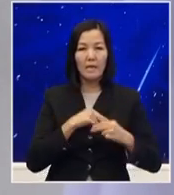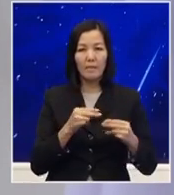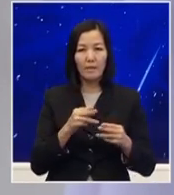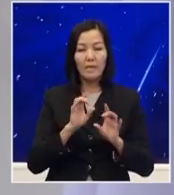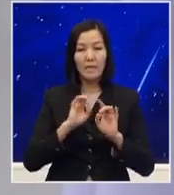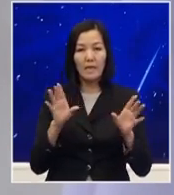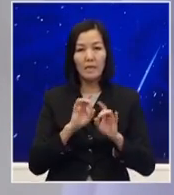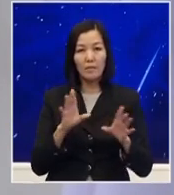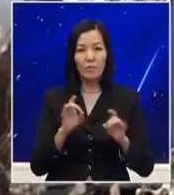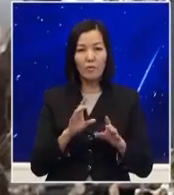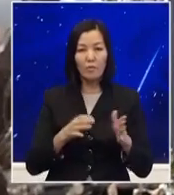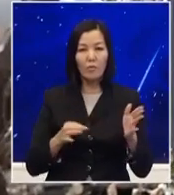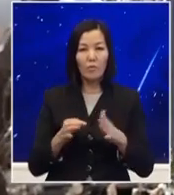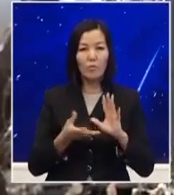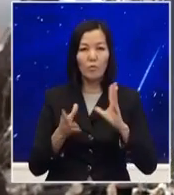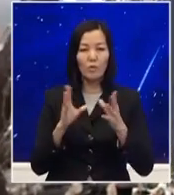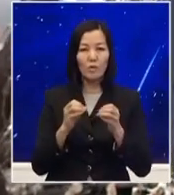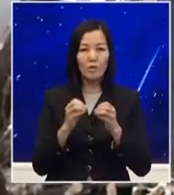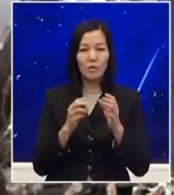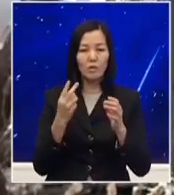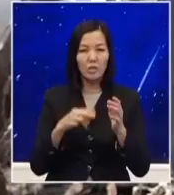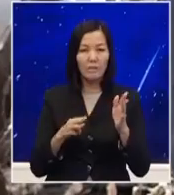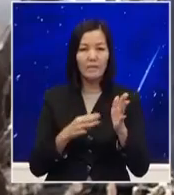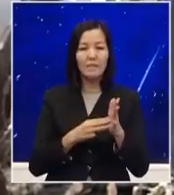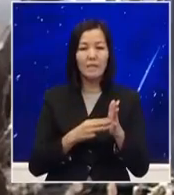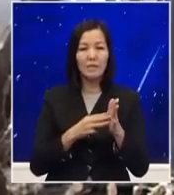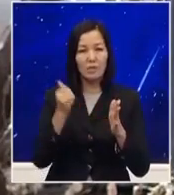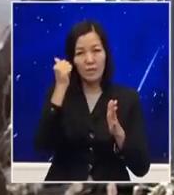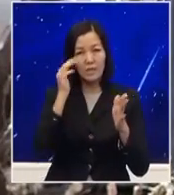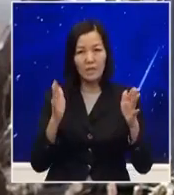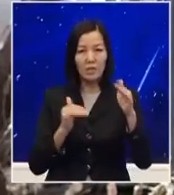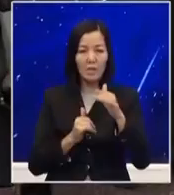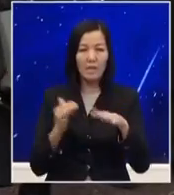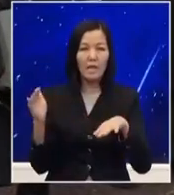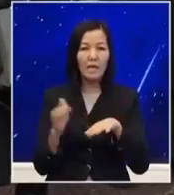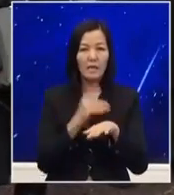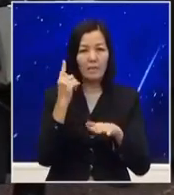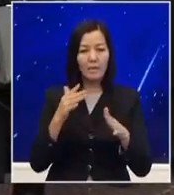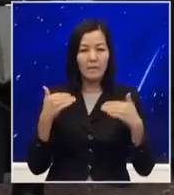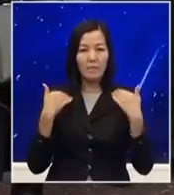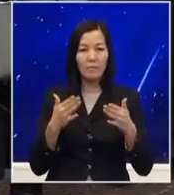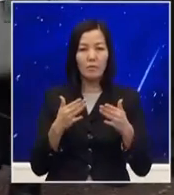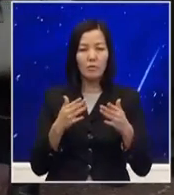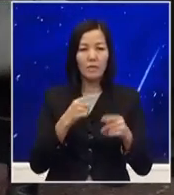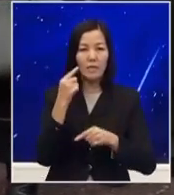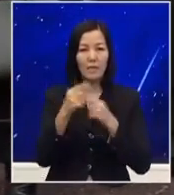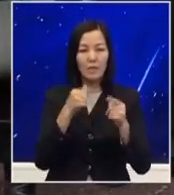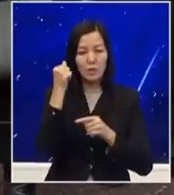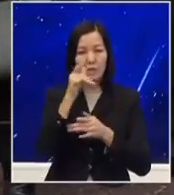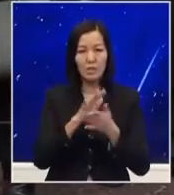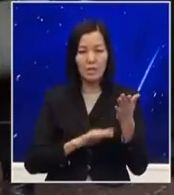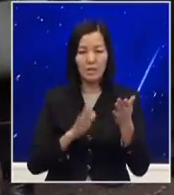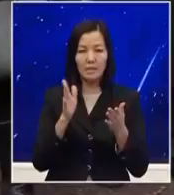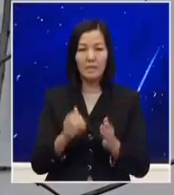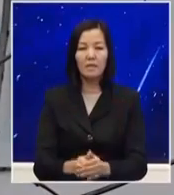өтті. Айта кетейік, бұл облыс орталығында орнатылған 28-ші ескерткіш тақта. Игі бастаманы ұйымдастырушылар келер жылы